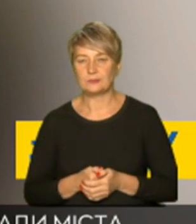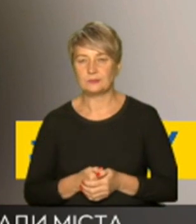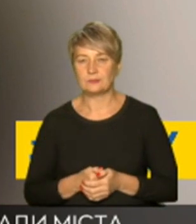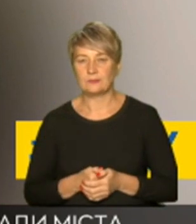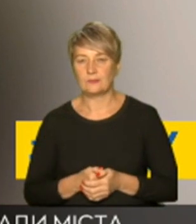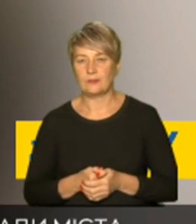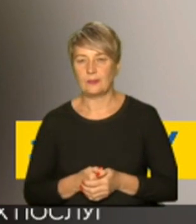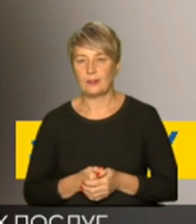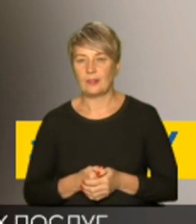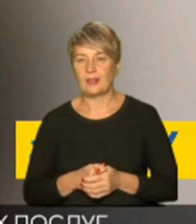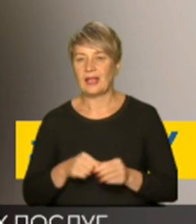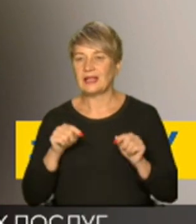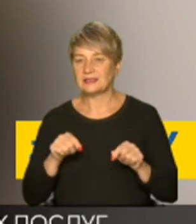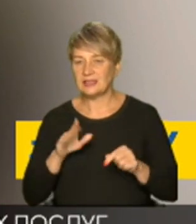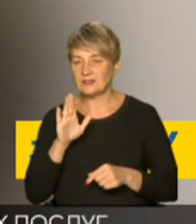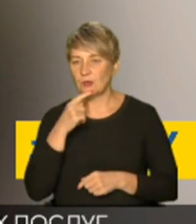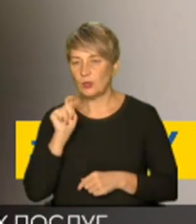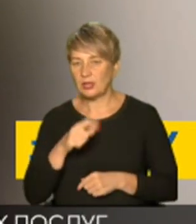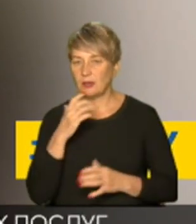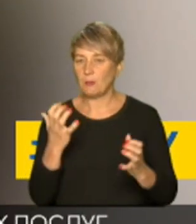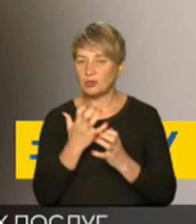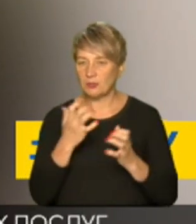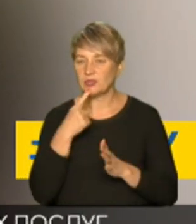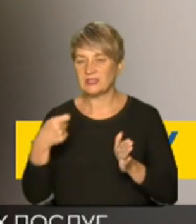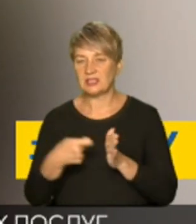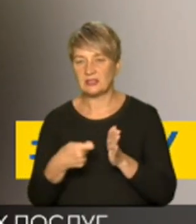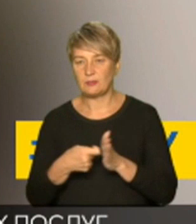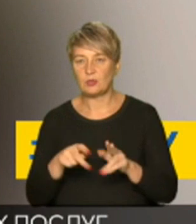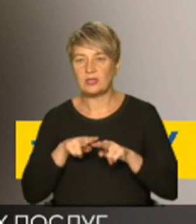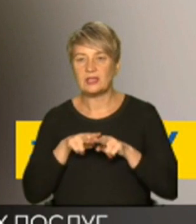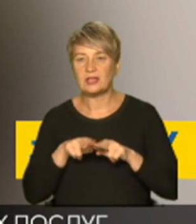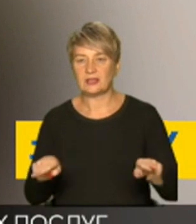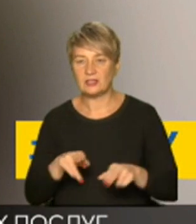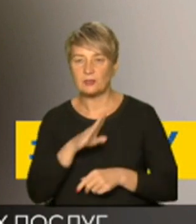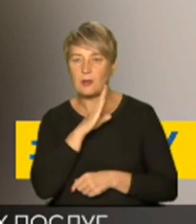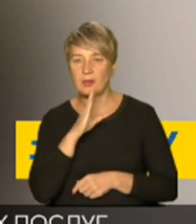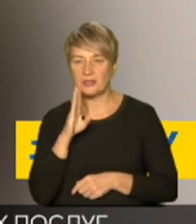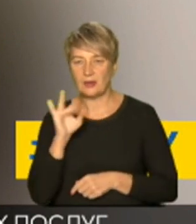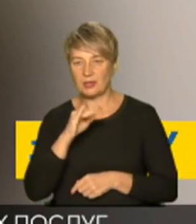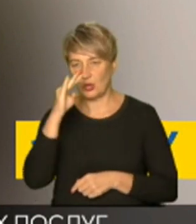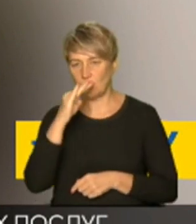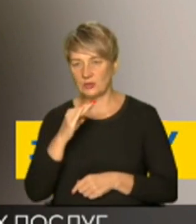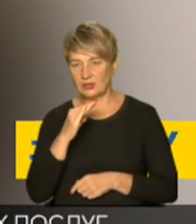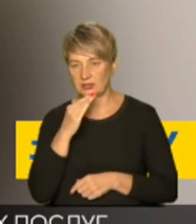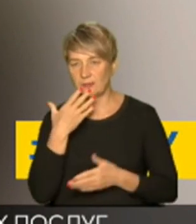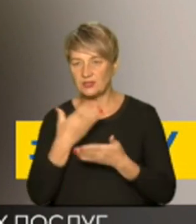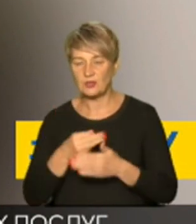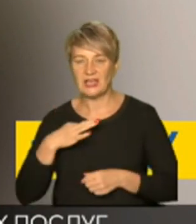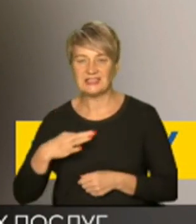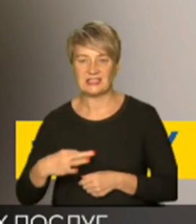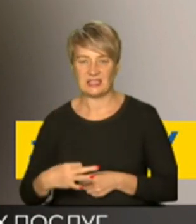Здесь о вас позаботятся и накормят. А также матерям и отцам своих сыновей